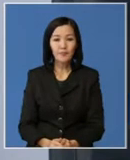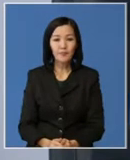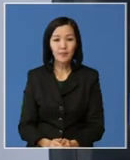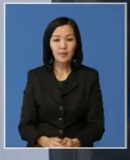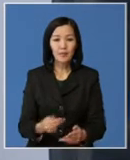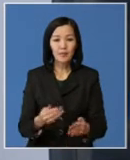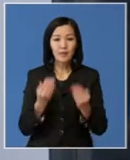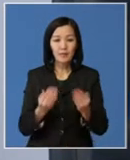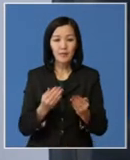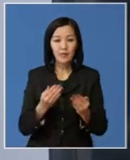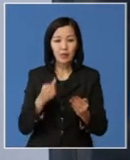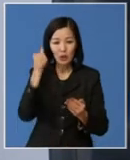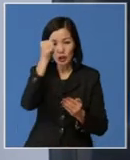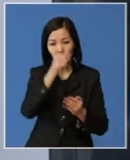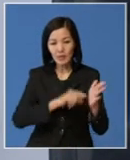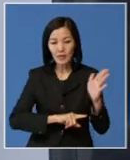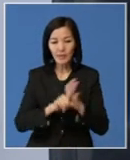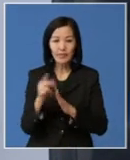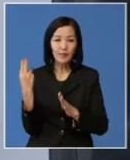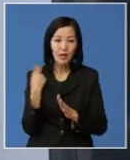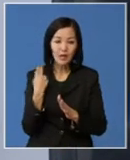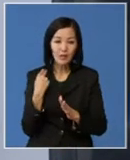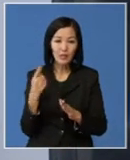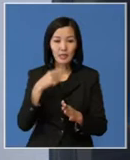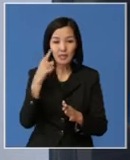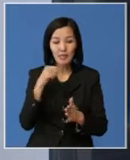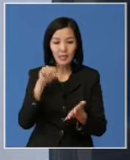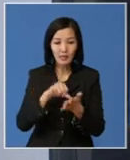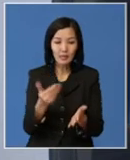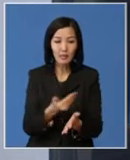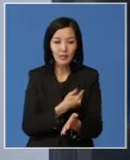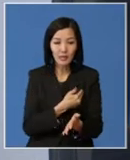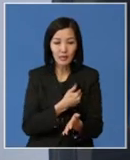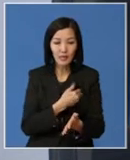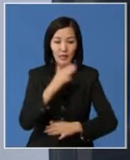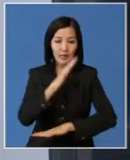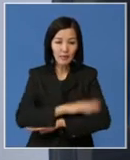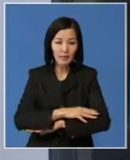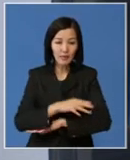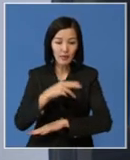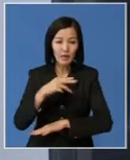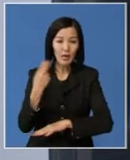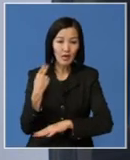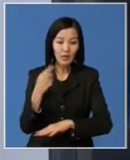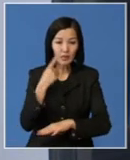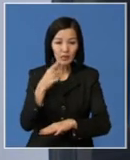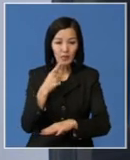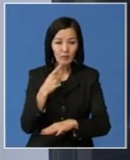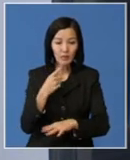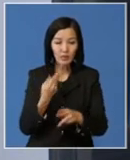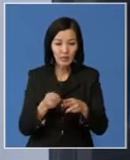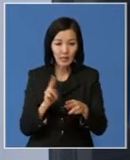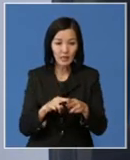Биылғы жылдан бастап, егер ағылшын тілін тапсырам дегендер жаңағы профильді пәні ағылшын тілі болса, онда олар тек қана